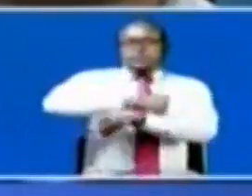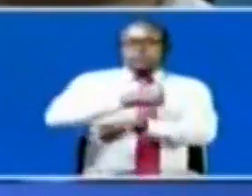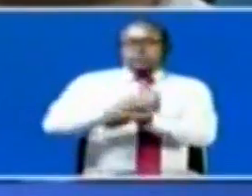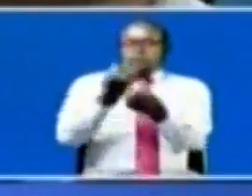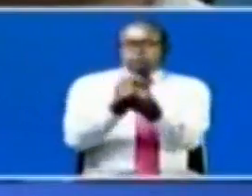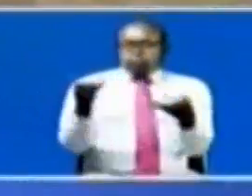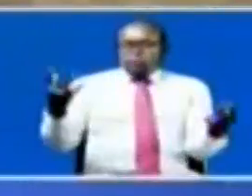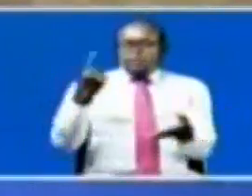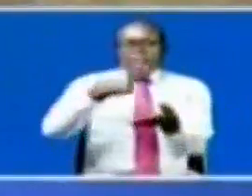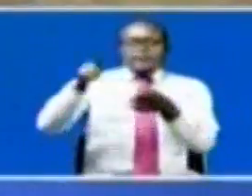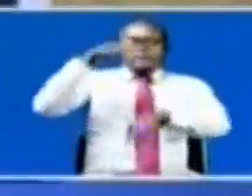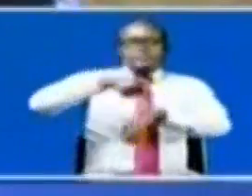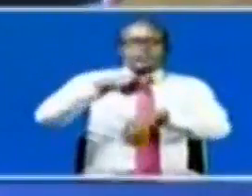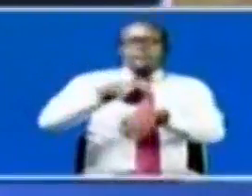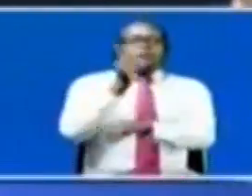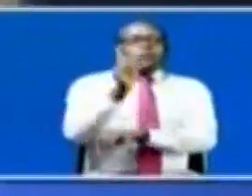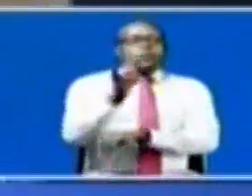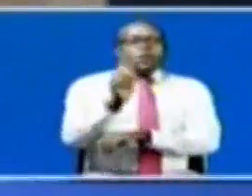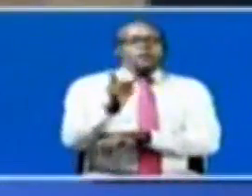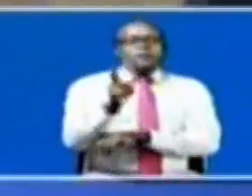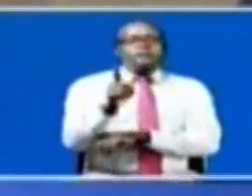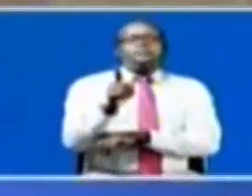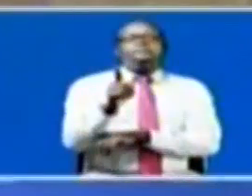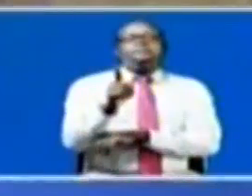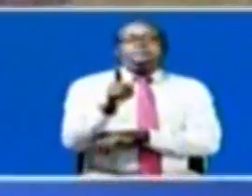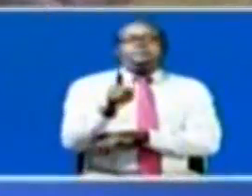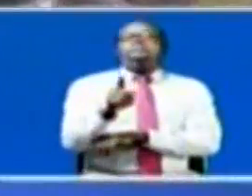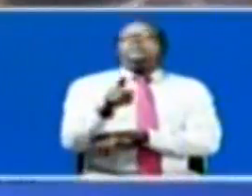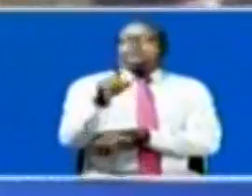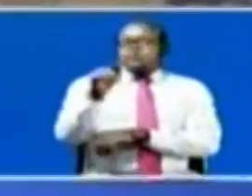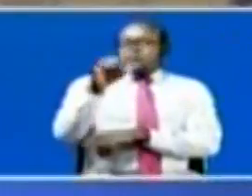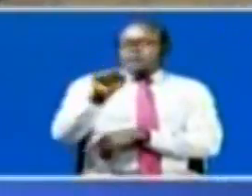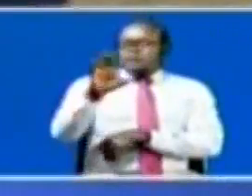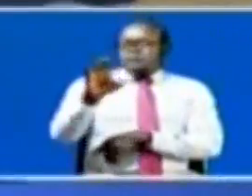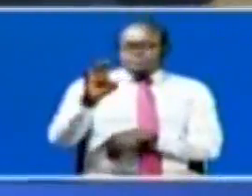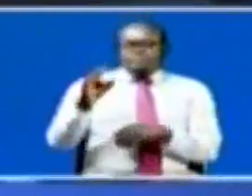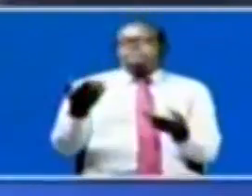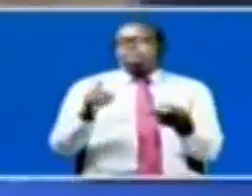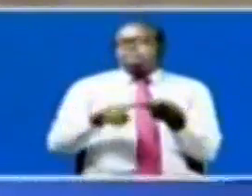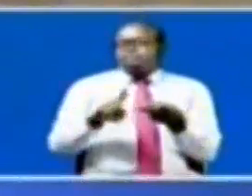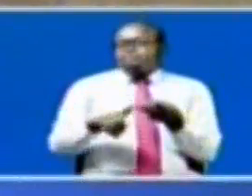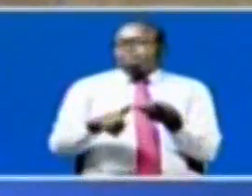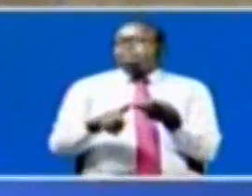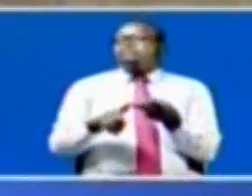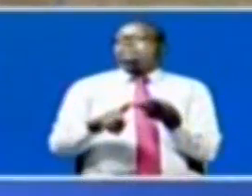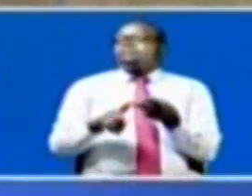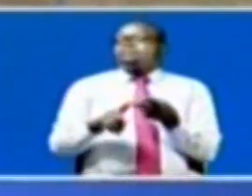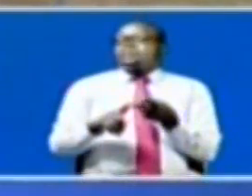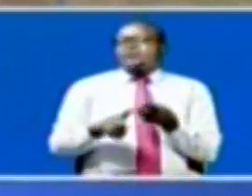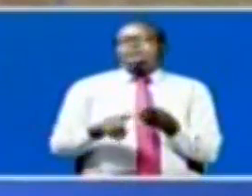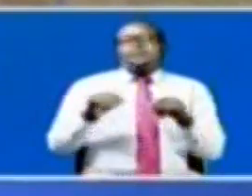out at an appropriate time. Onyo kali likitoka kwa mwajiri wa mwalimu TSC pale afisa mtendaji wa tume hiyo Nancy